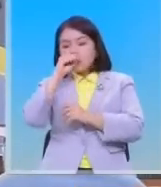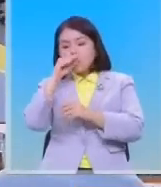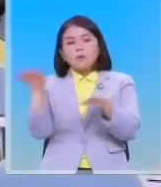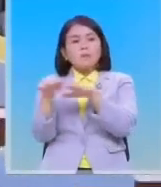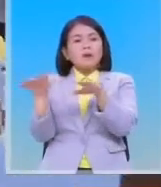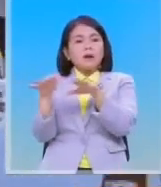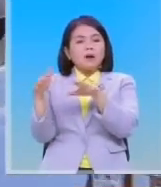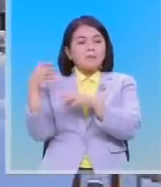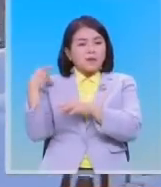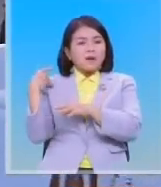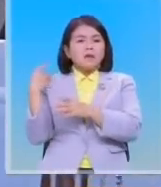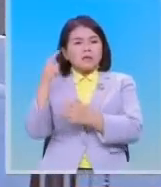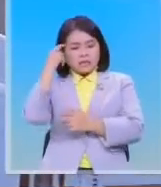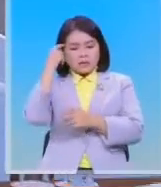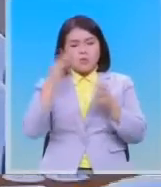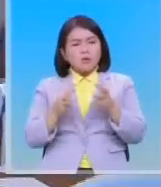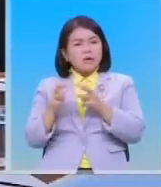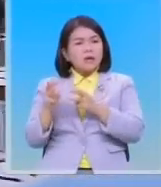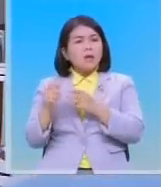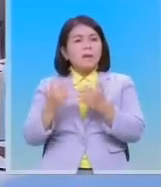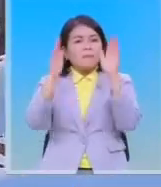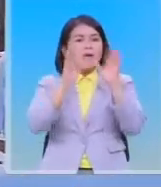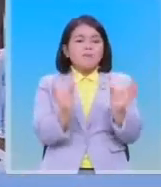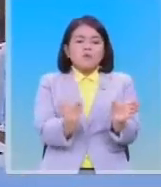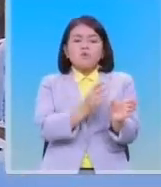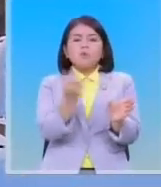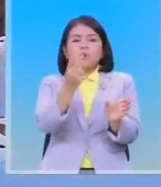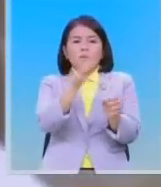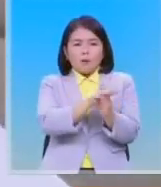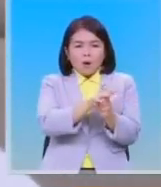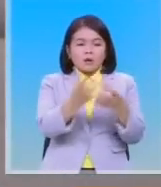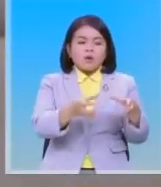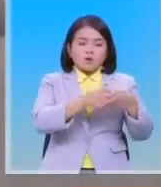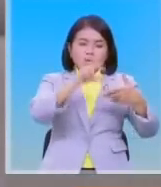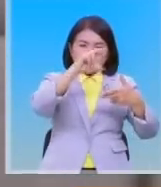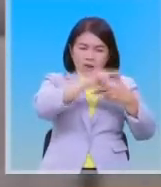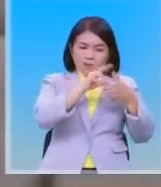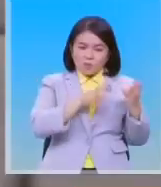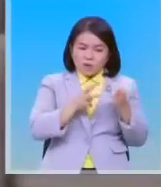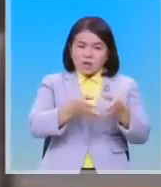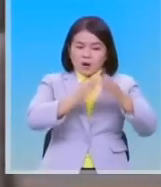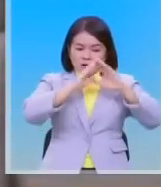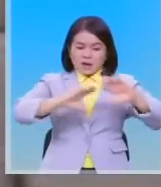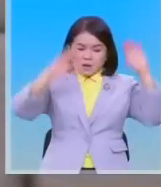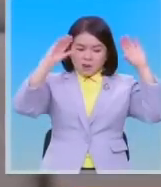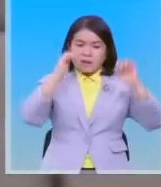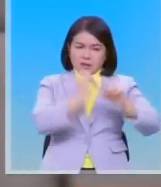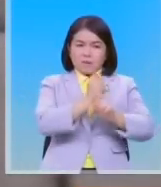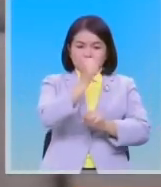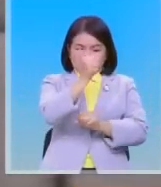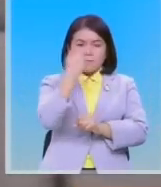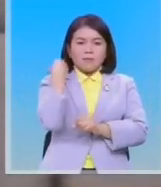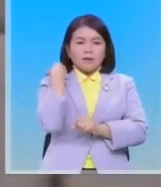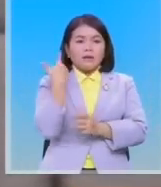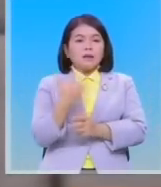านั้นมั่นใจว่าการเมืองจะไม่มีพลิกขั้วและพรรคพลังประชารัฐจะเป็นแกนนำในการจัดตั้งรัฐบาลได้แน่นอนนะคะนอกจ